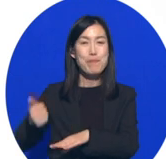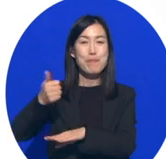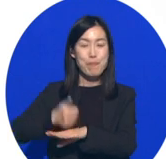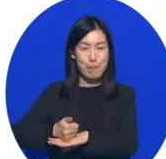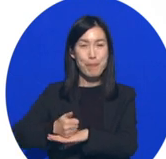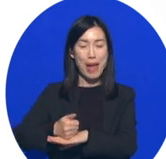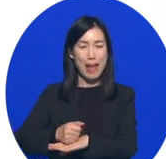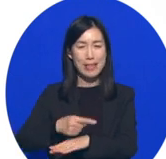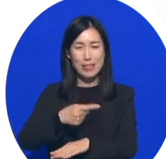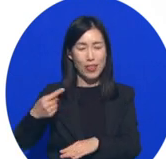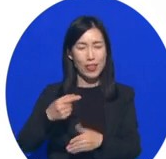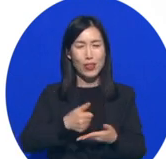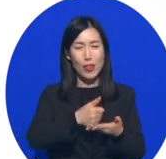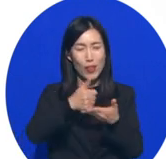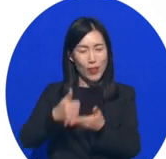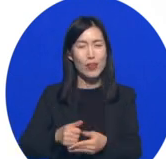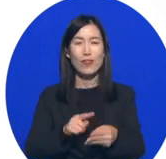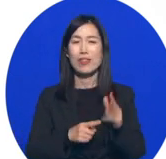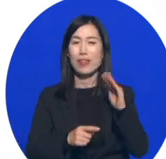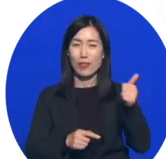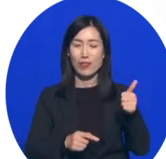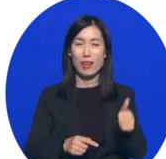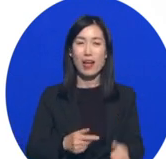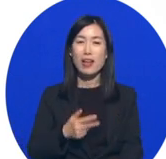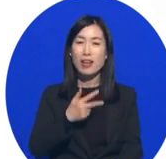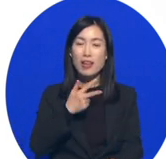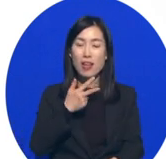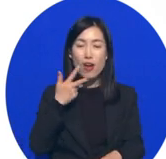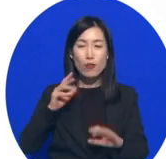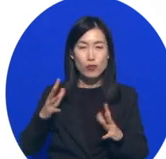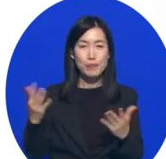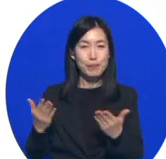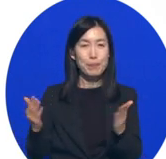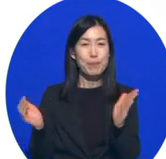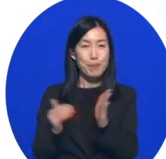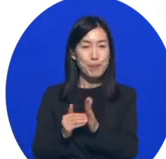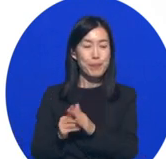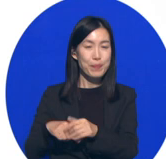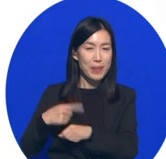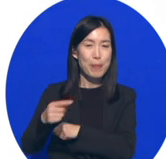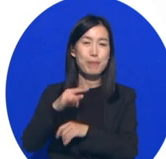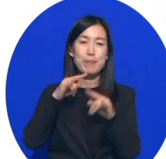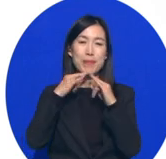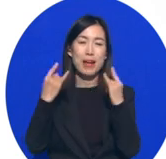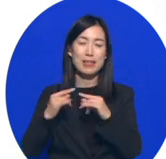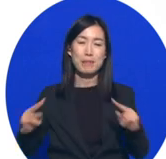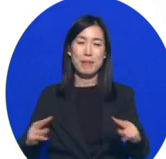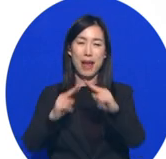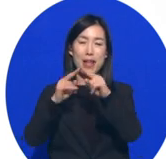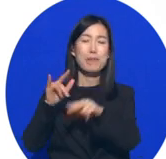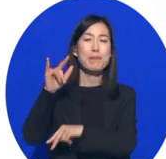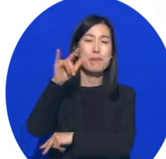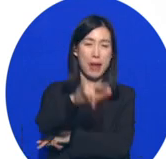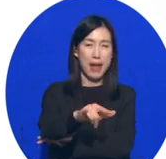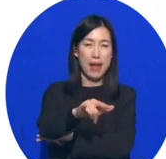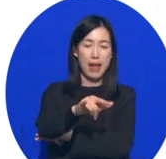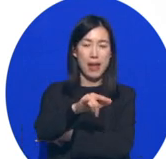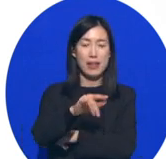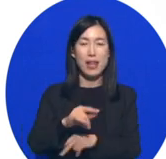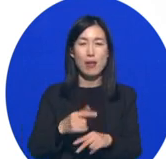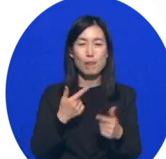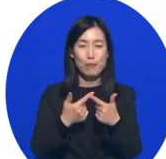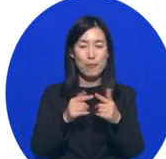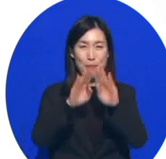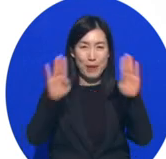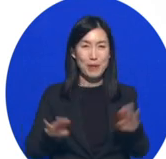대통령을 초청했습니다 런던 일정을 마친 후 윤 대통령은 프랑스 파리로 이동해 부산엑스포 유치를 위한 막판